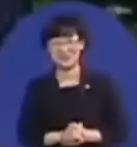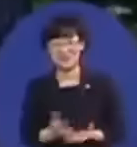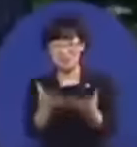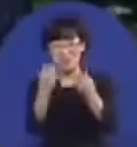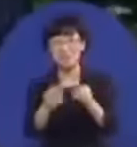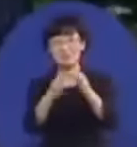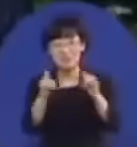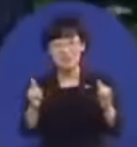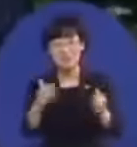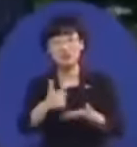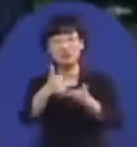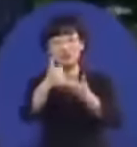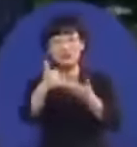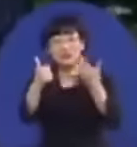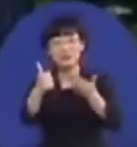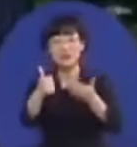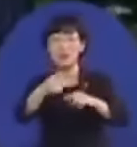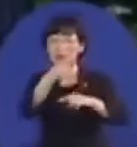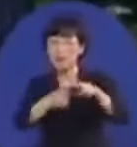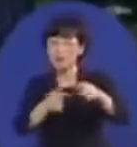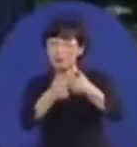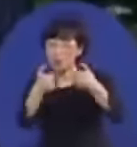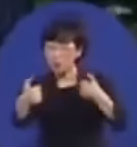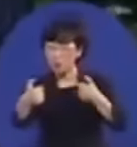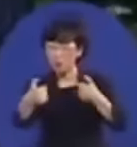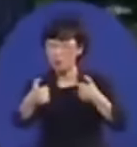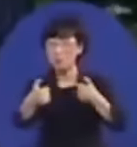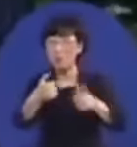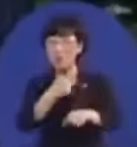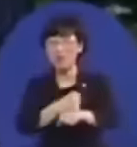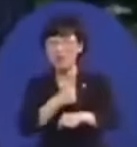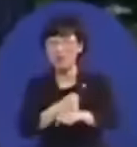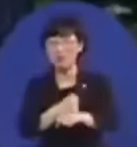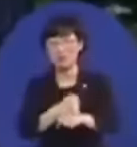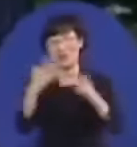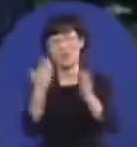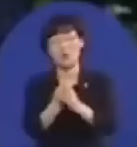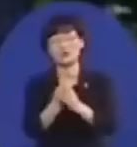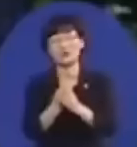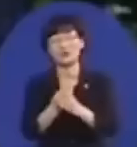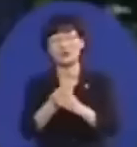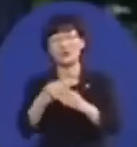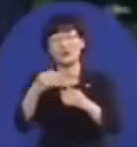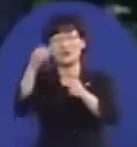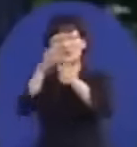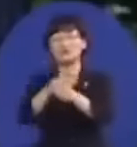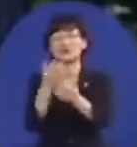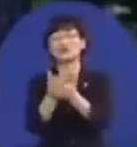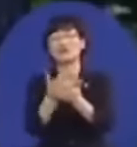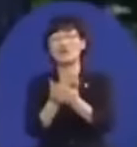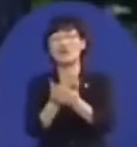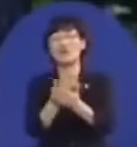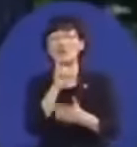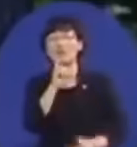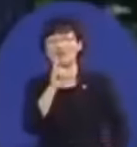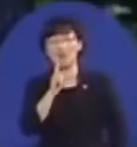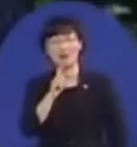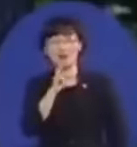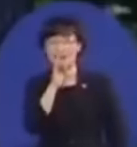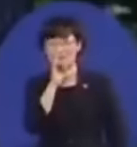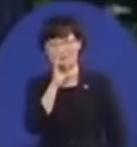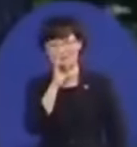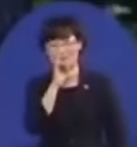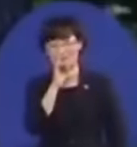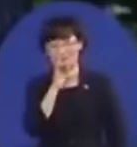많은 사람들이 주님께 반쯤 내놓고 난 다음에 완전히 책임져 달라고 합니다. 주님은 그럴 수